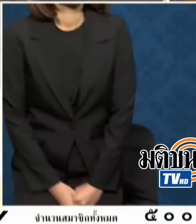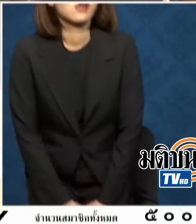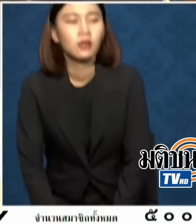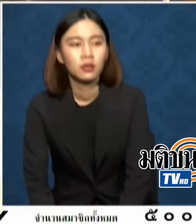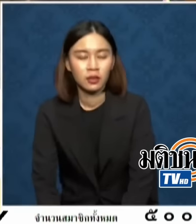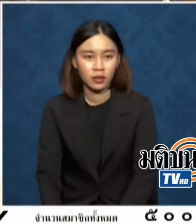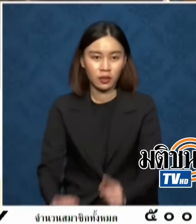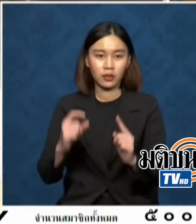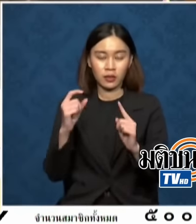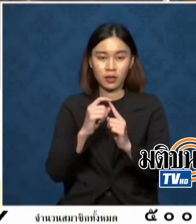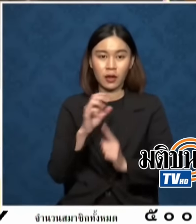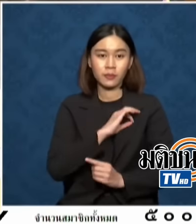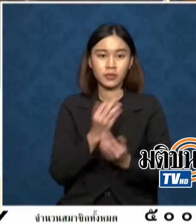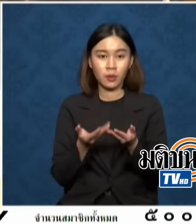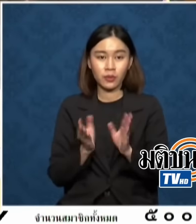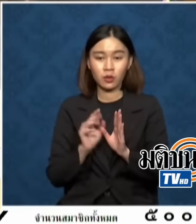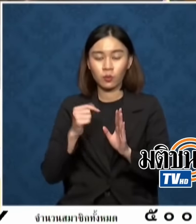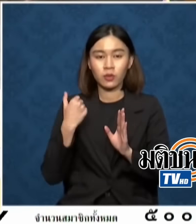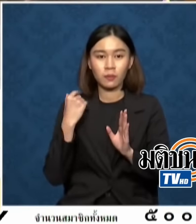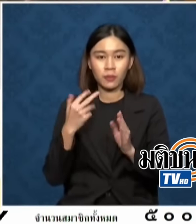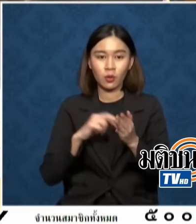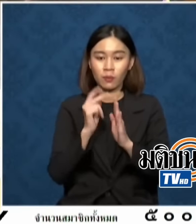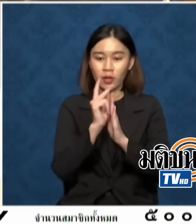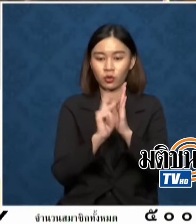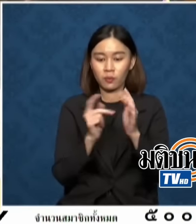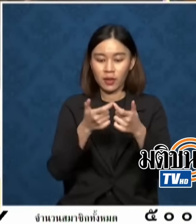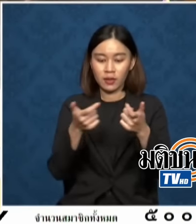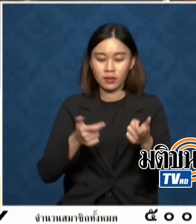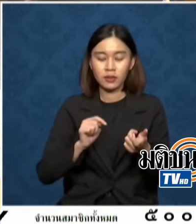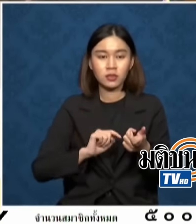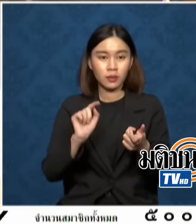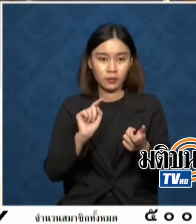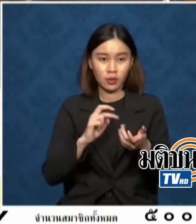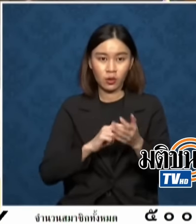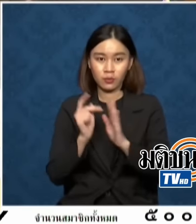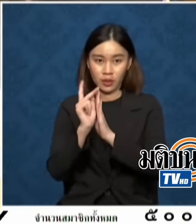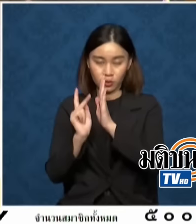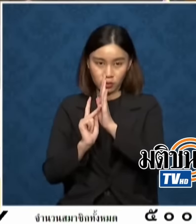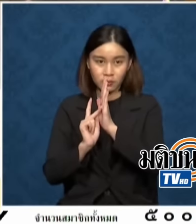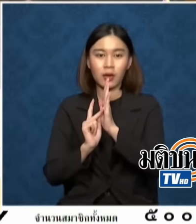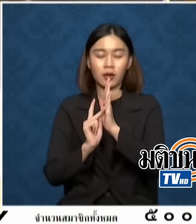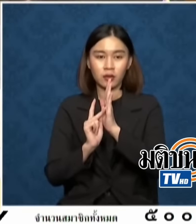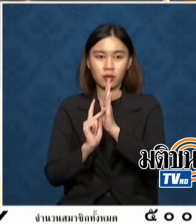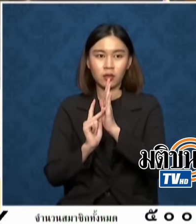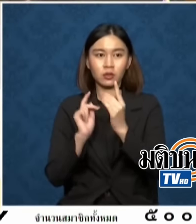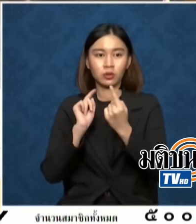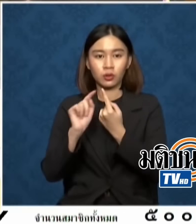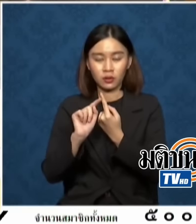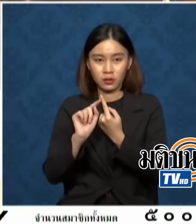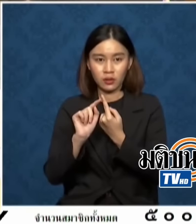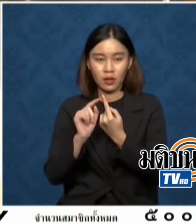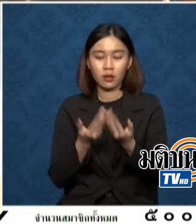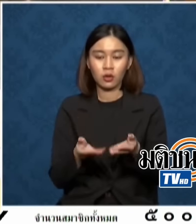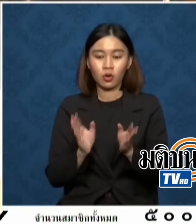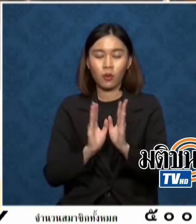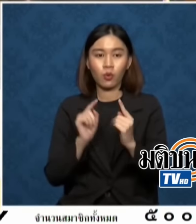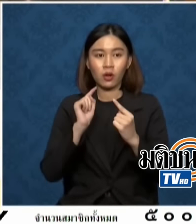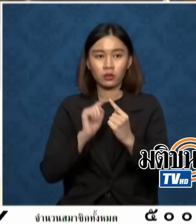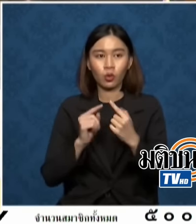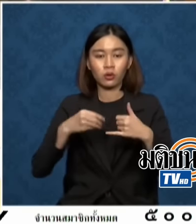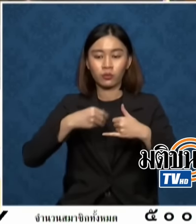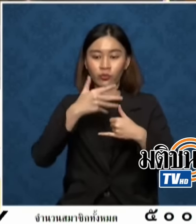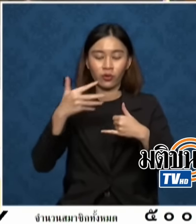ของสมาชิกในครอบครัวนั่นคือกฎหมายฉบับนี้เนี่ยเป็นกฎหมายที่ทำให้ครอบครัวเพศหลากหล